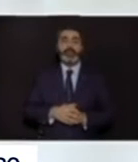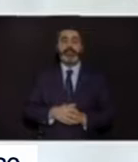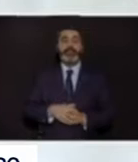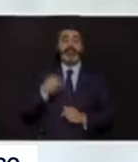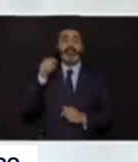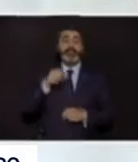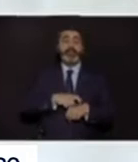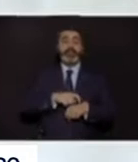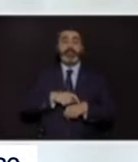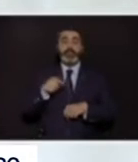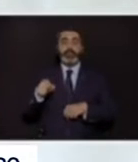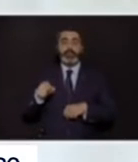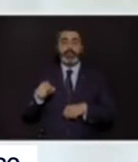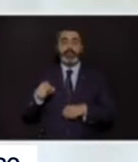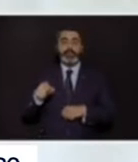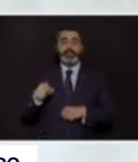στη διαδρομή